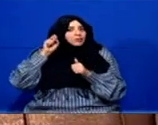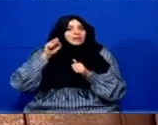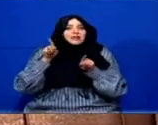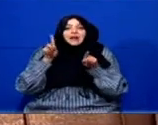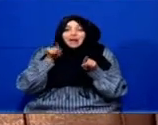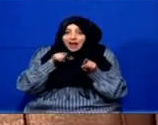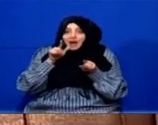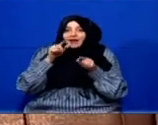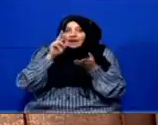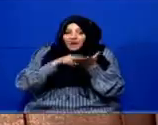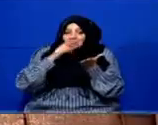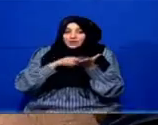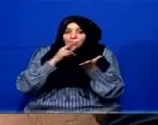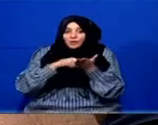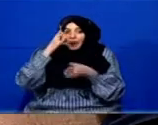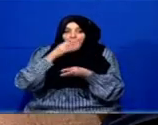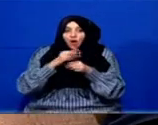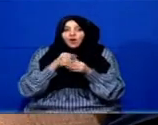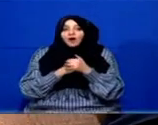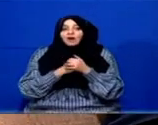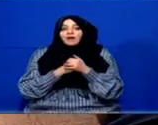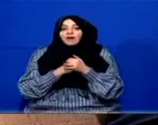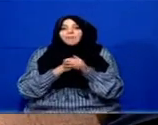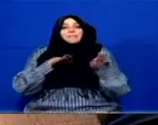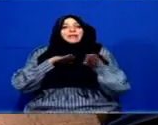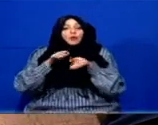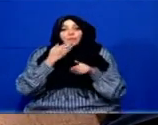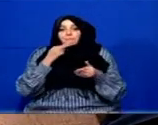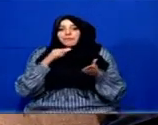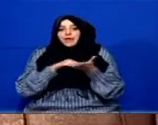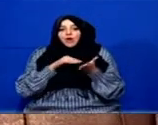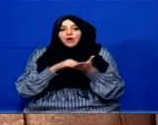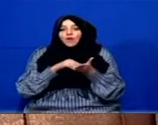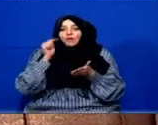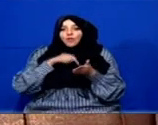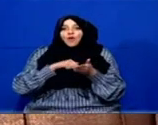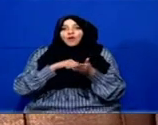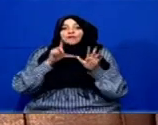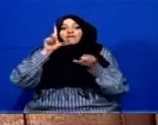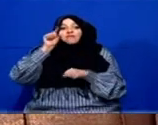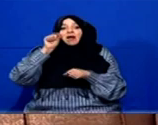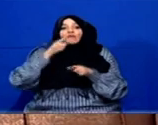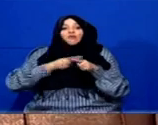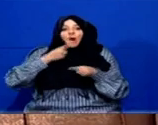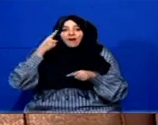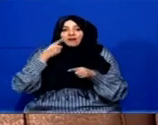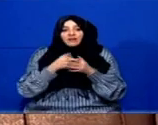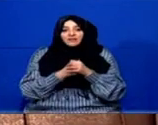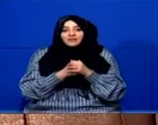يحفظ الامر الاخر في طريقه مثاليه جدا هو ان يحفظ ان يكرر 20 مره